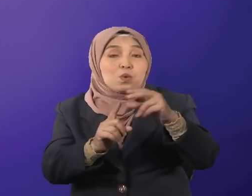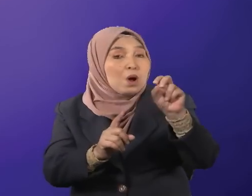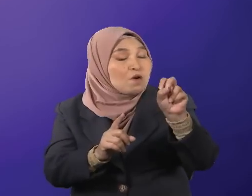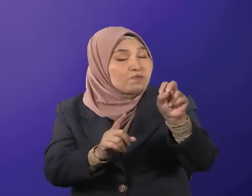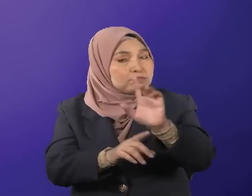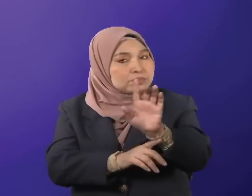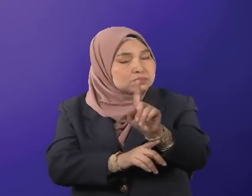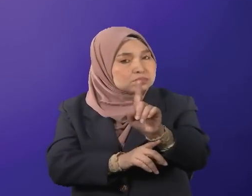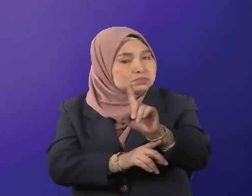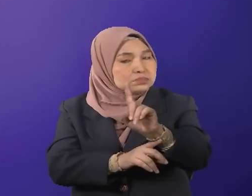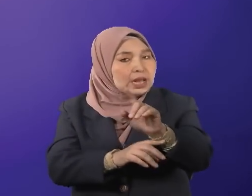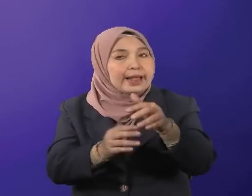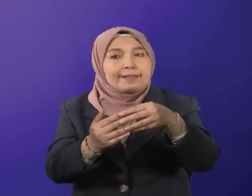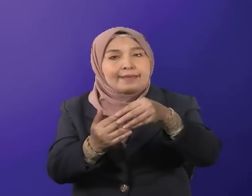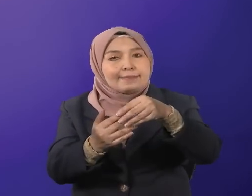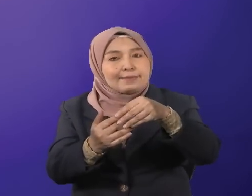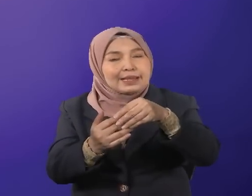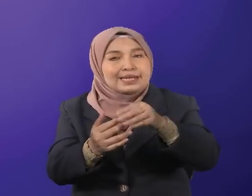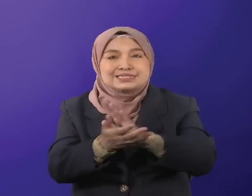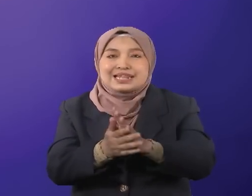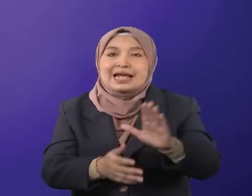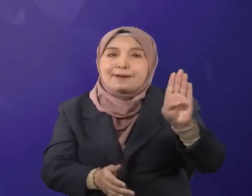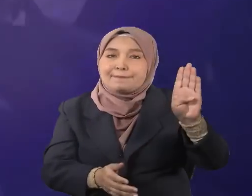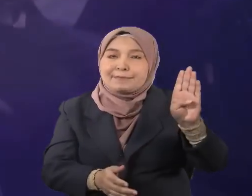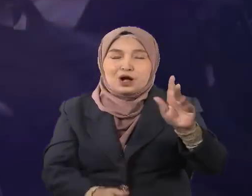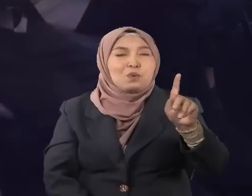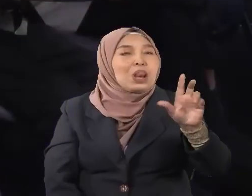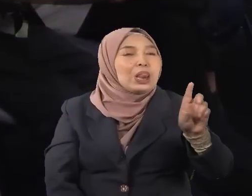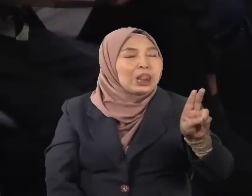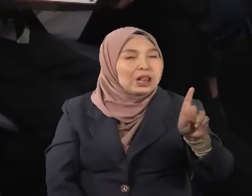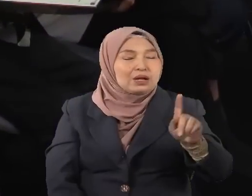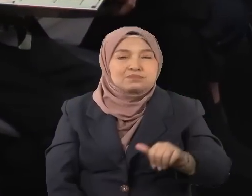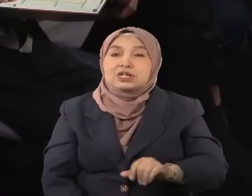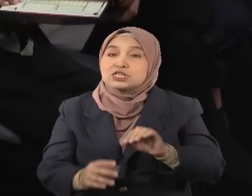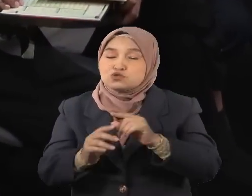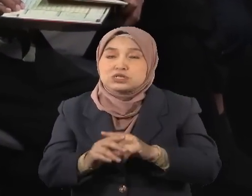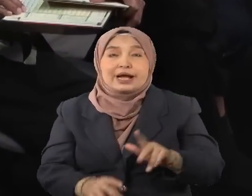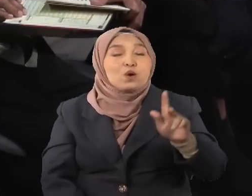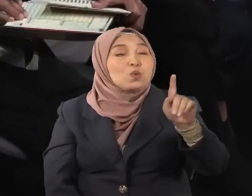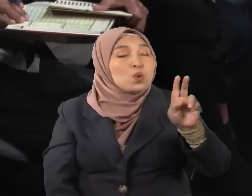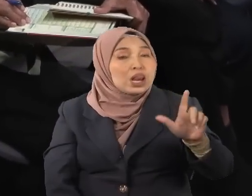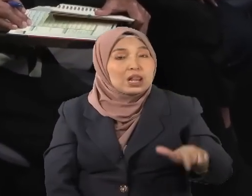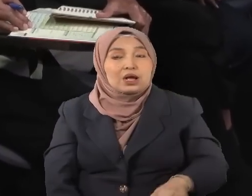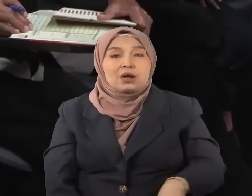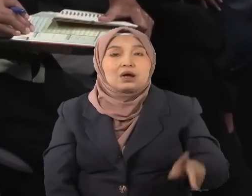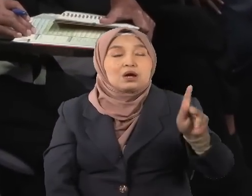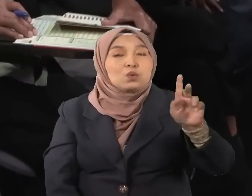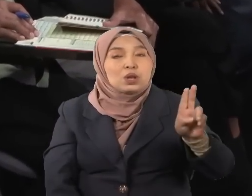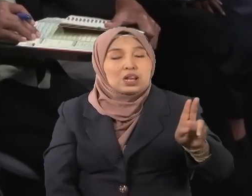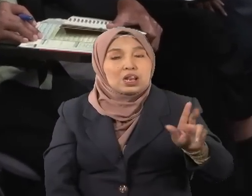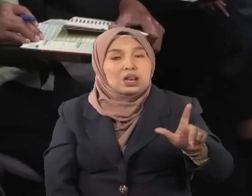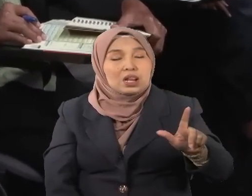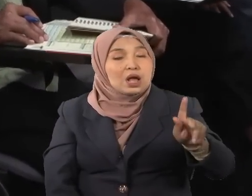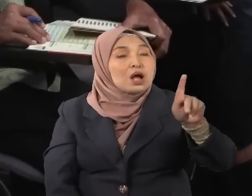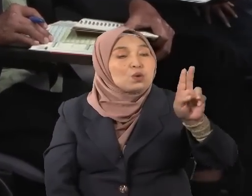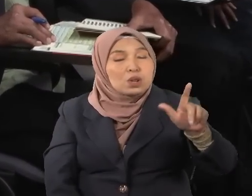sekali-kali kita longgar kat situ, tertukar jadi kaf. Qul. Cuba sebut kalau huruf kaf bunyi macam mana? 1 2 3.